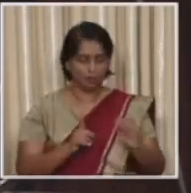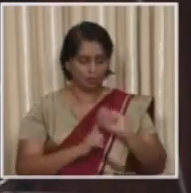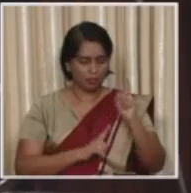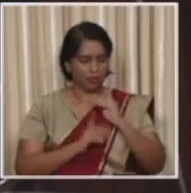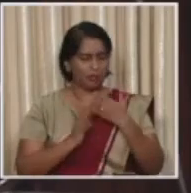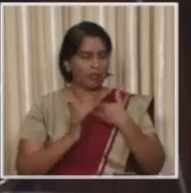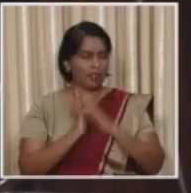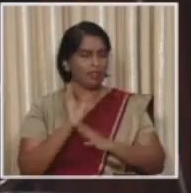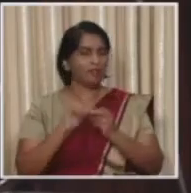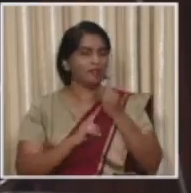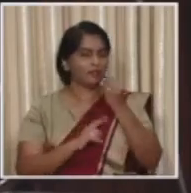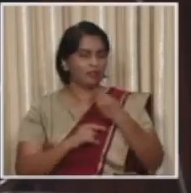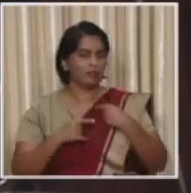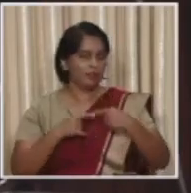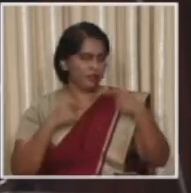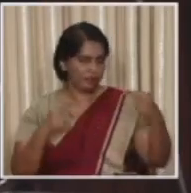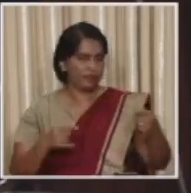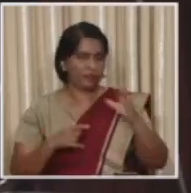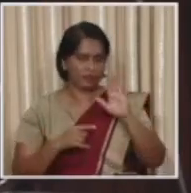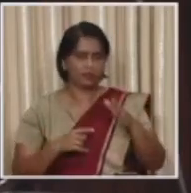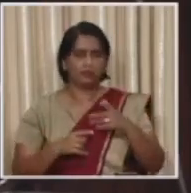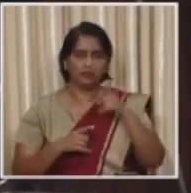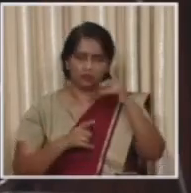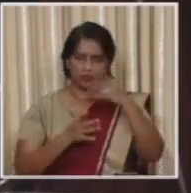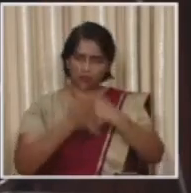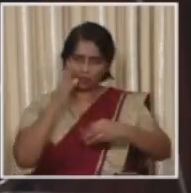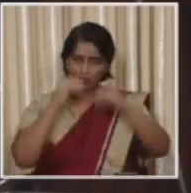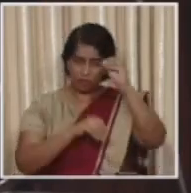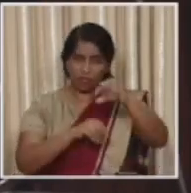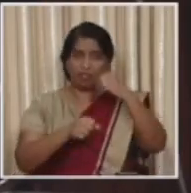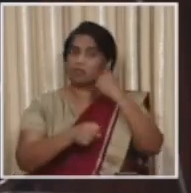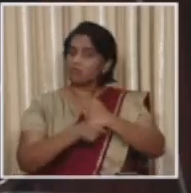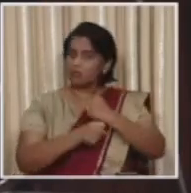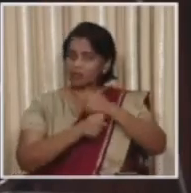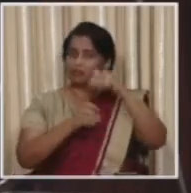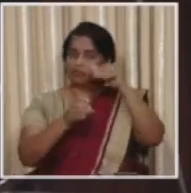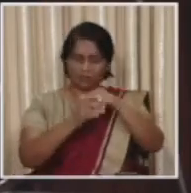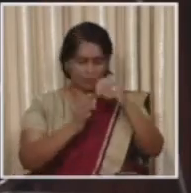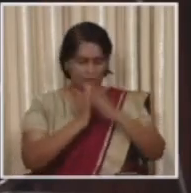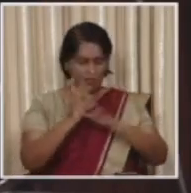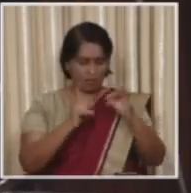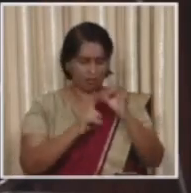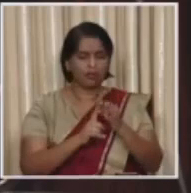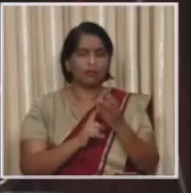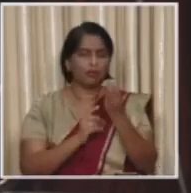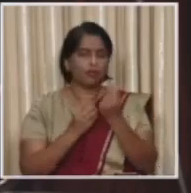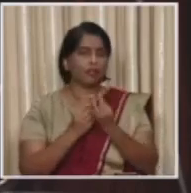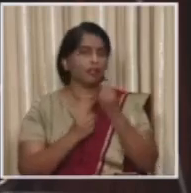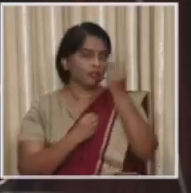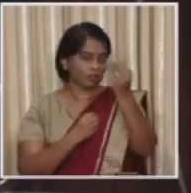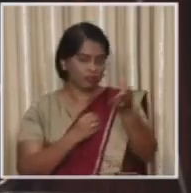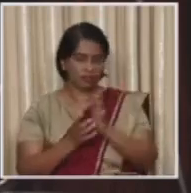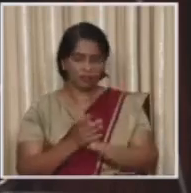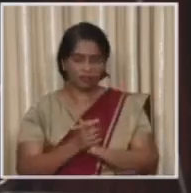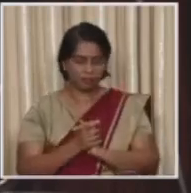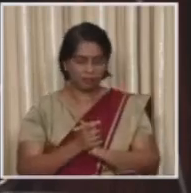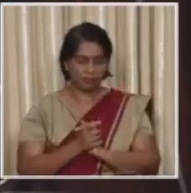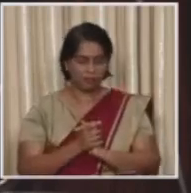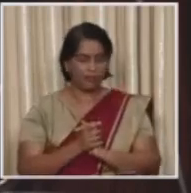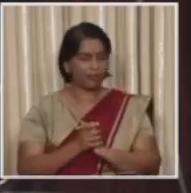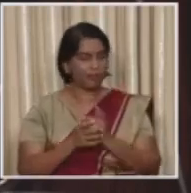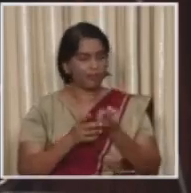අපි විපක්ෂයේ ඉන්නේ. ඔව්. ඔබතුමා විනින් ඡන්දය දුන්න ආණ්ඩු පක්ෂයේ මන්ත්‍රීවරයෙකුට ඒ මුදල් ඇමති ධූරය දෙන්න.